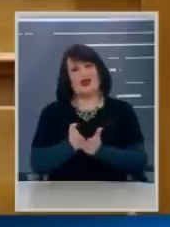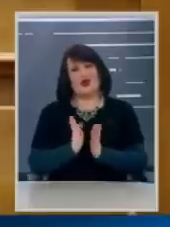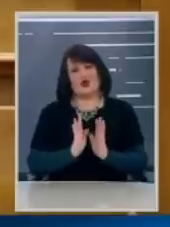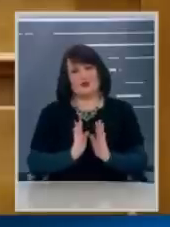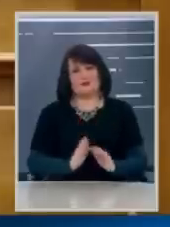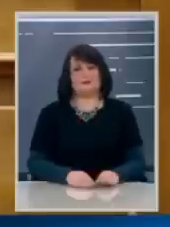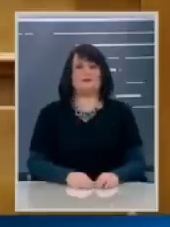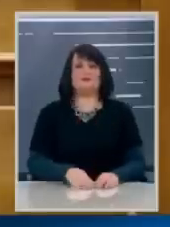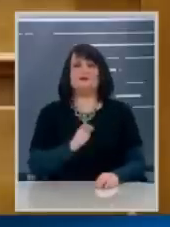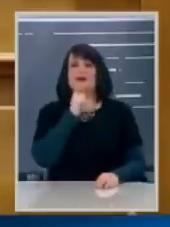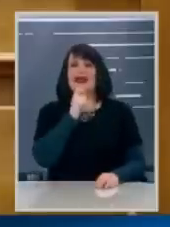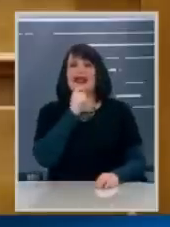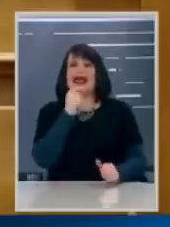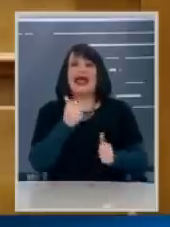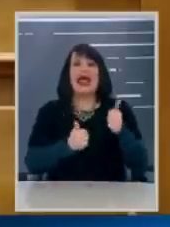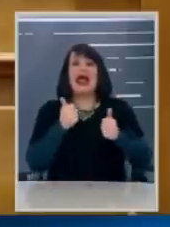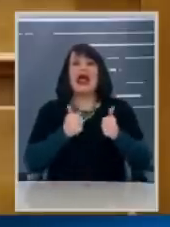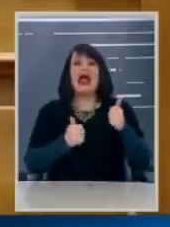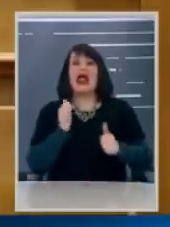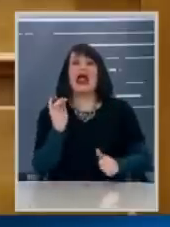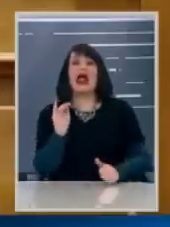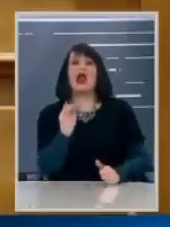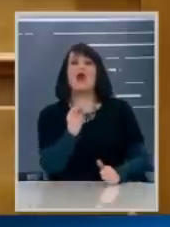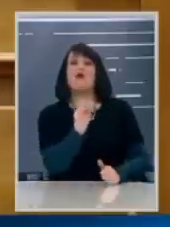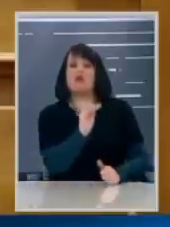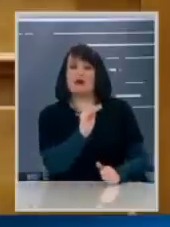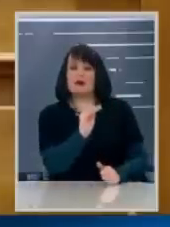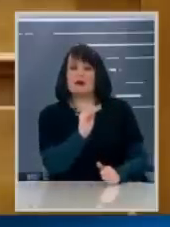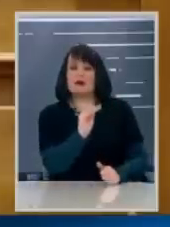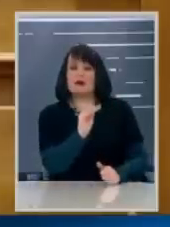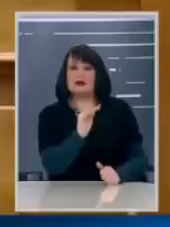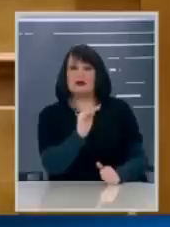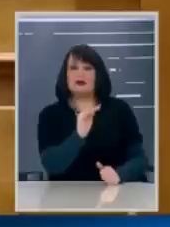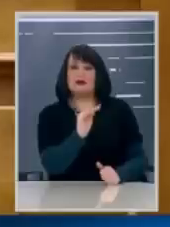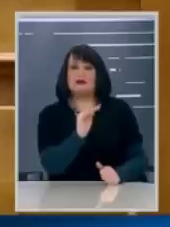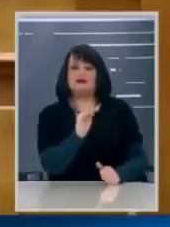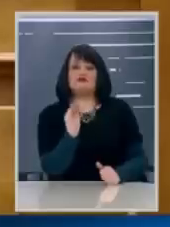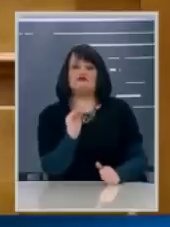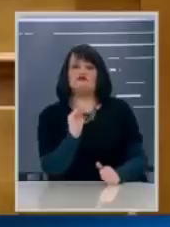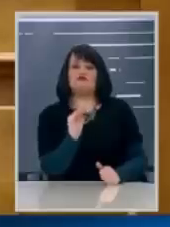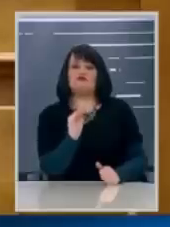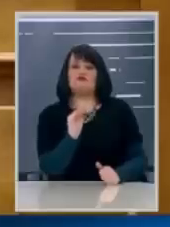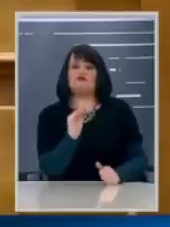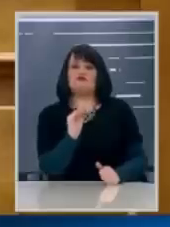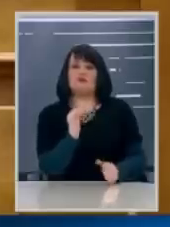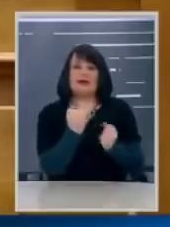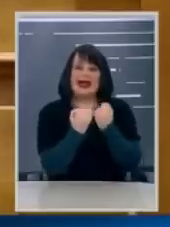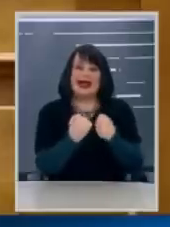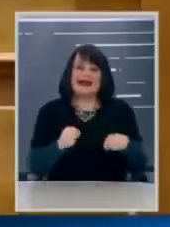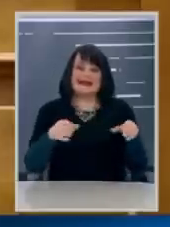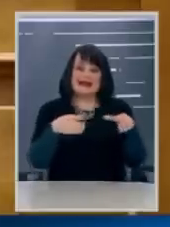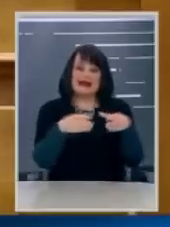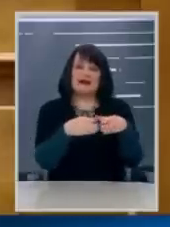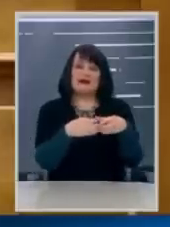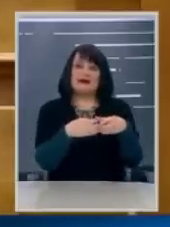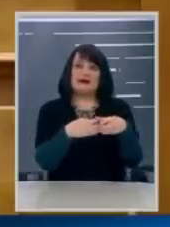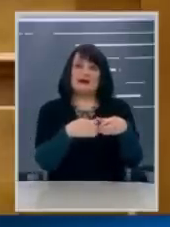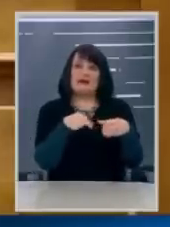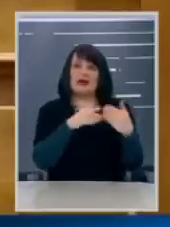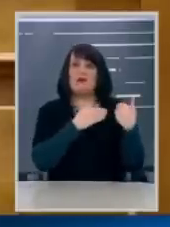Στις δημοσκοπήσεις έχω ζητήσει, κύριε Πρωθυπουργέ, να υπάρξει ανεξάρτητη αρχή ελέγχου των